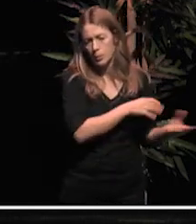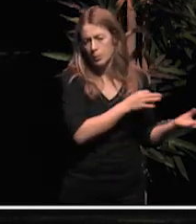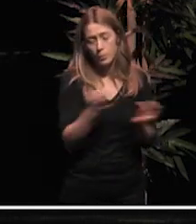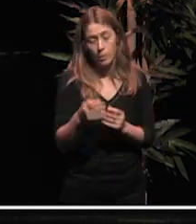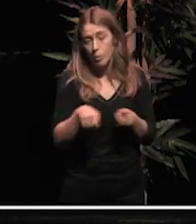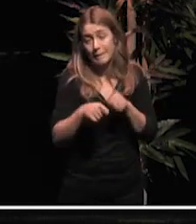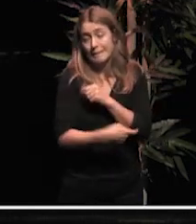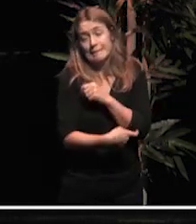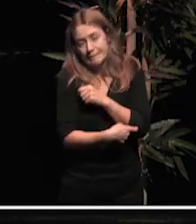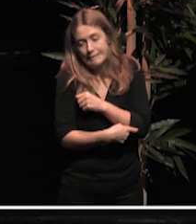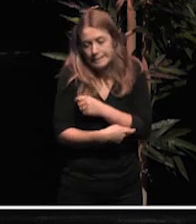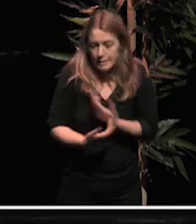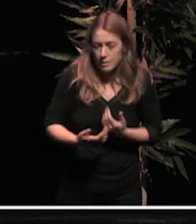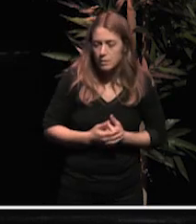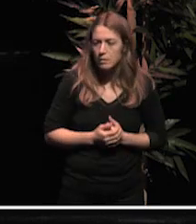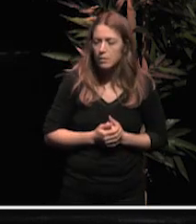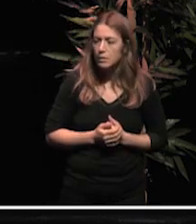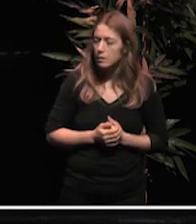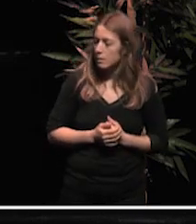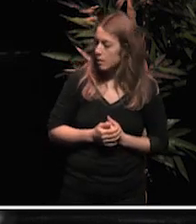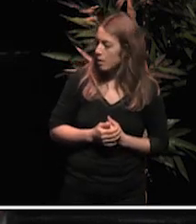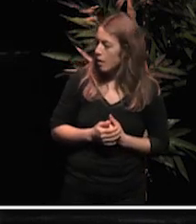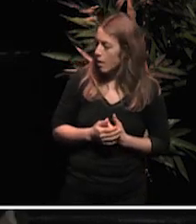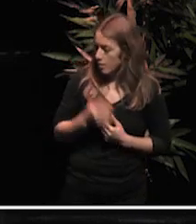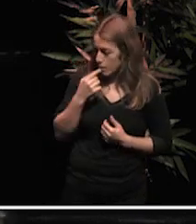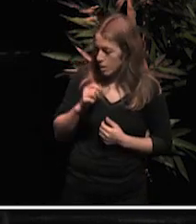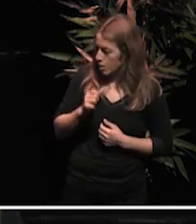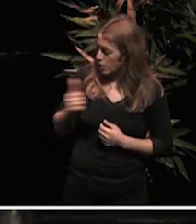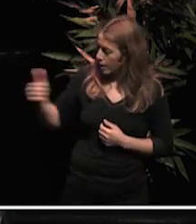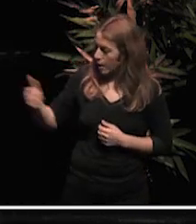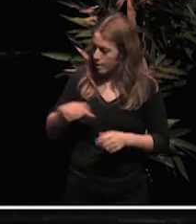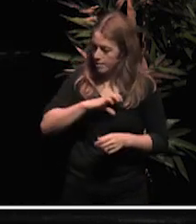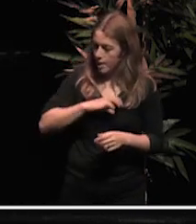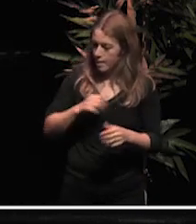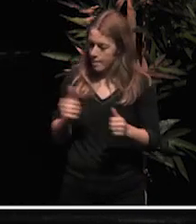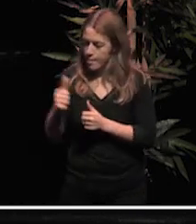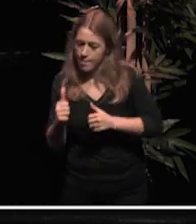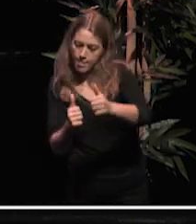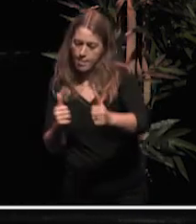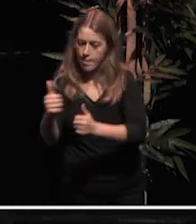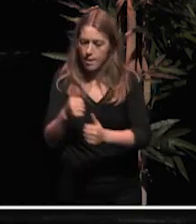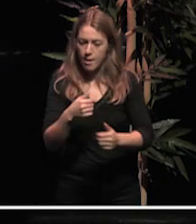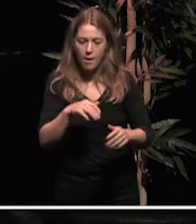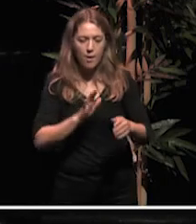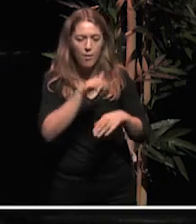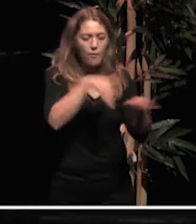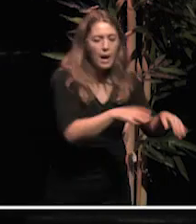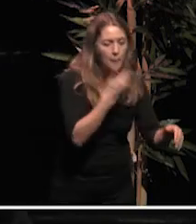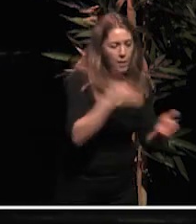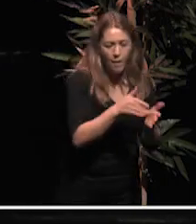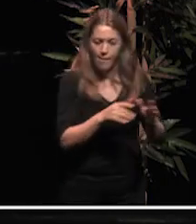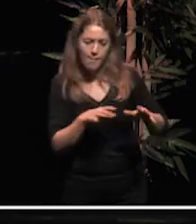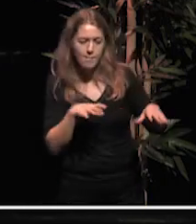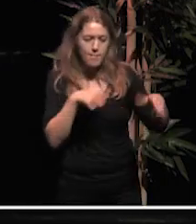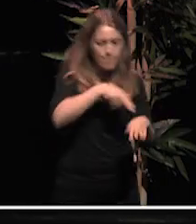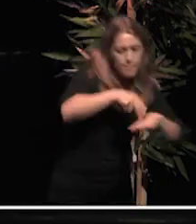addicts, ça veut dire que chacun essaye d'aller plus loin, de prendre la meilleure vague. Alors, c'est un sport à la fois individuel